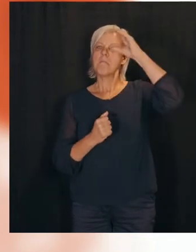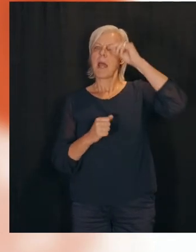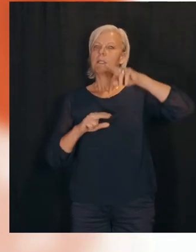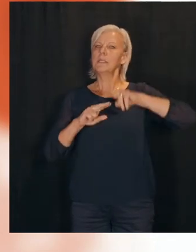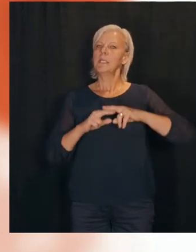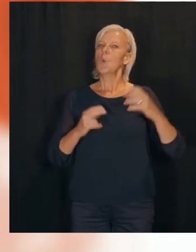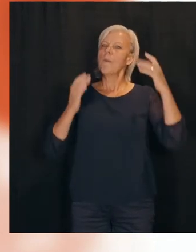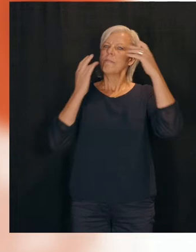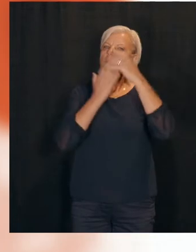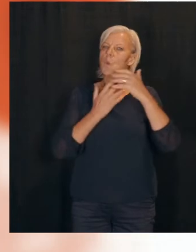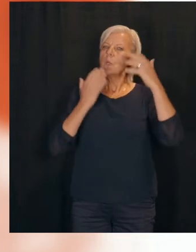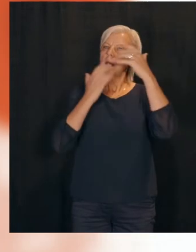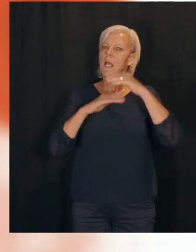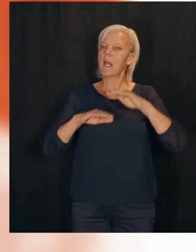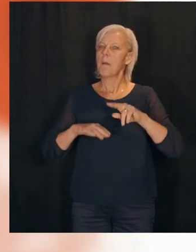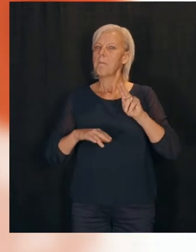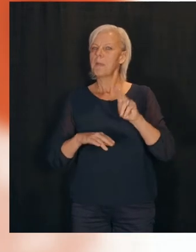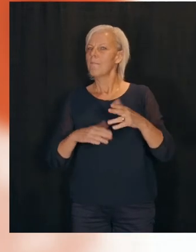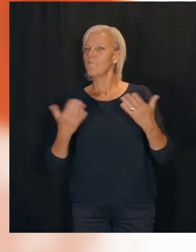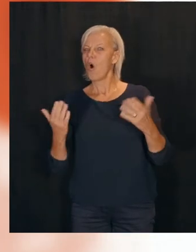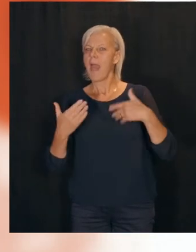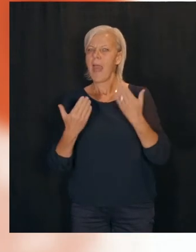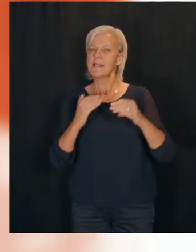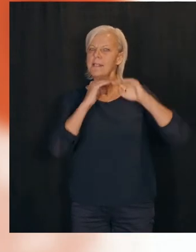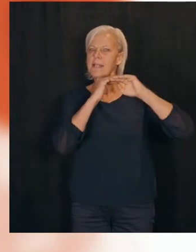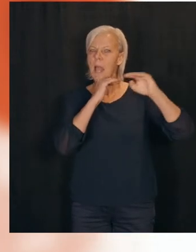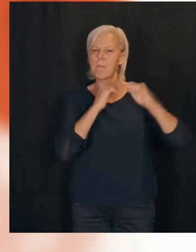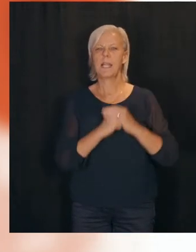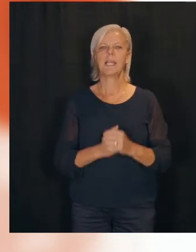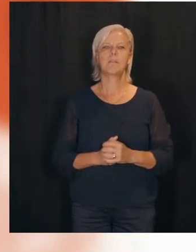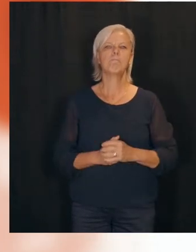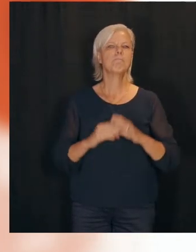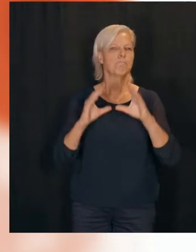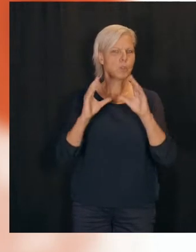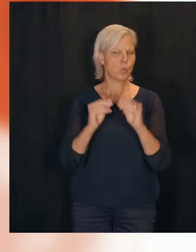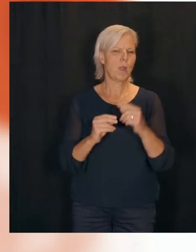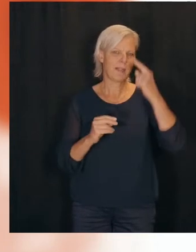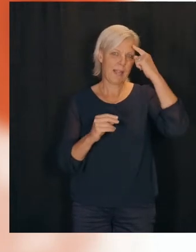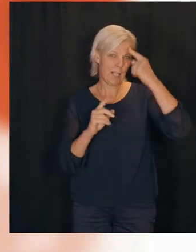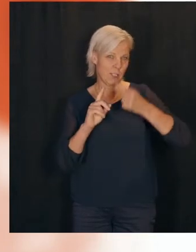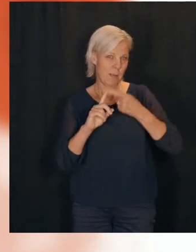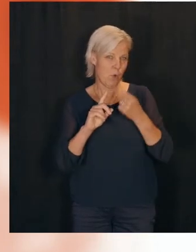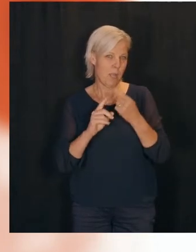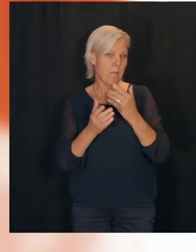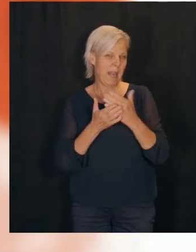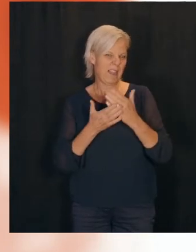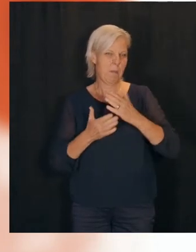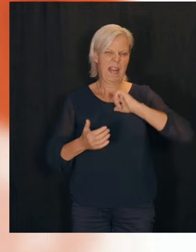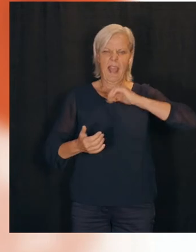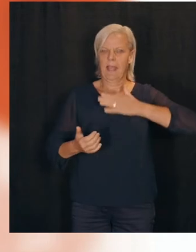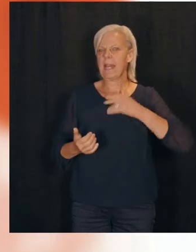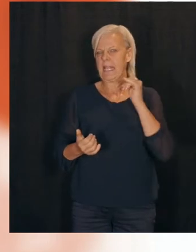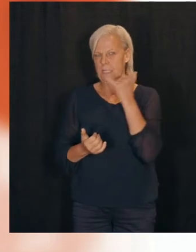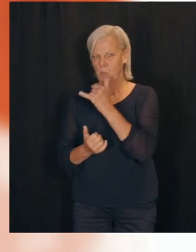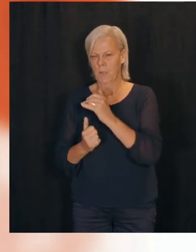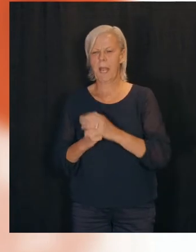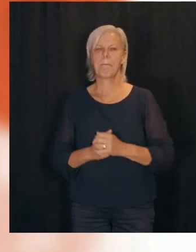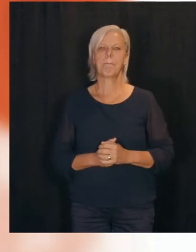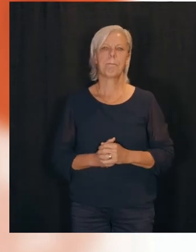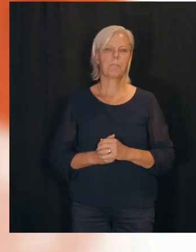funderar på jämlikhet. Om jag kan få nästa. Jag tänkte börja med en historia från mitt eget liv.